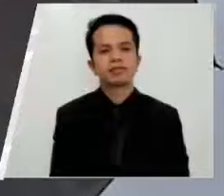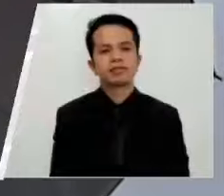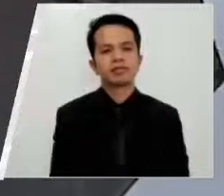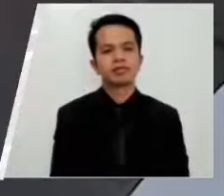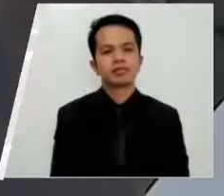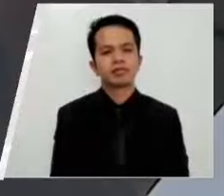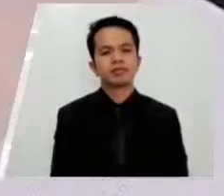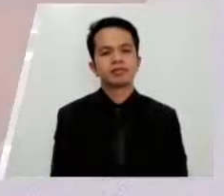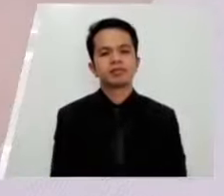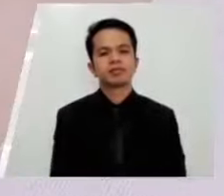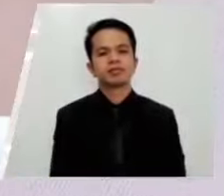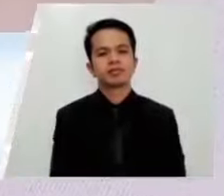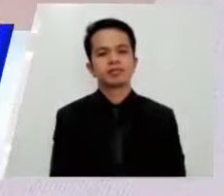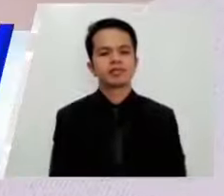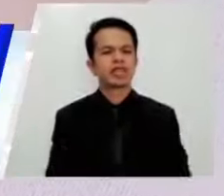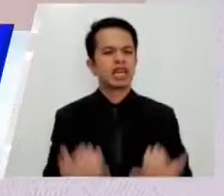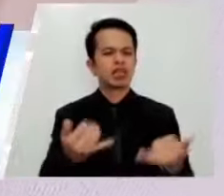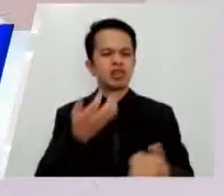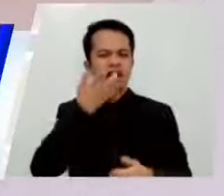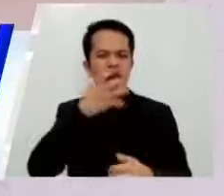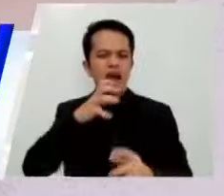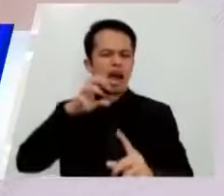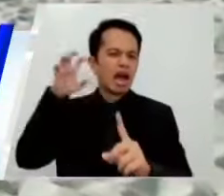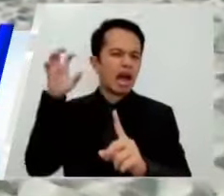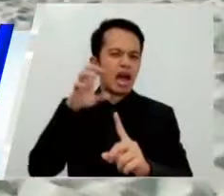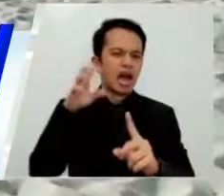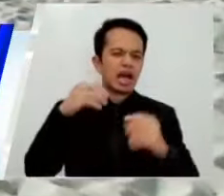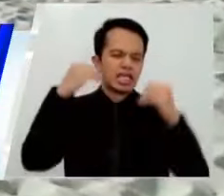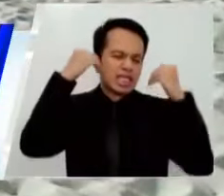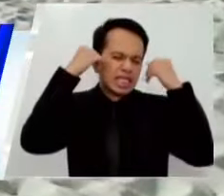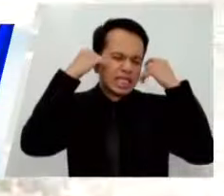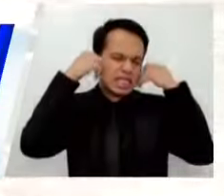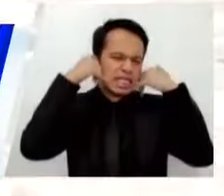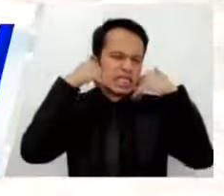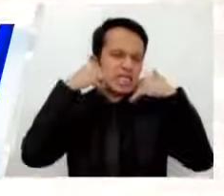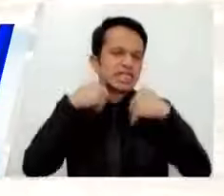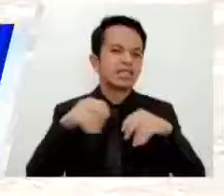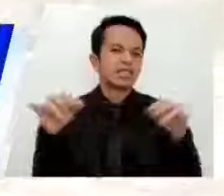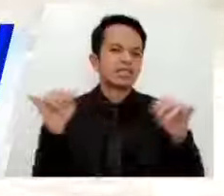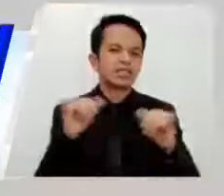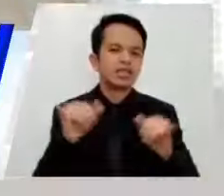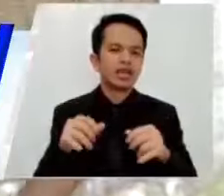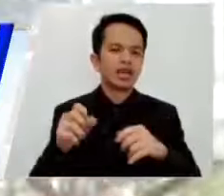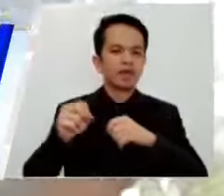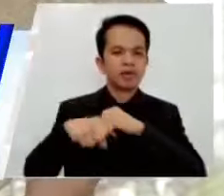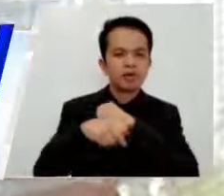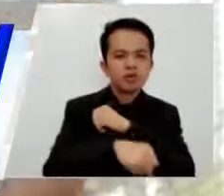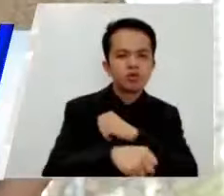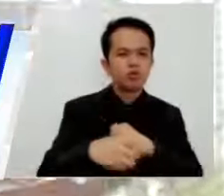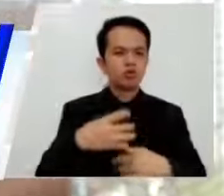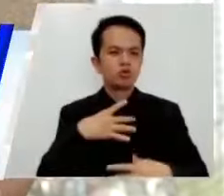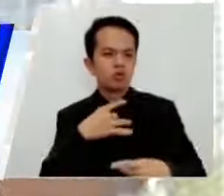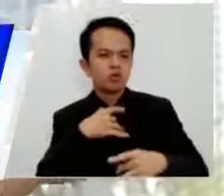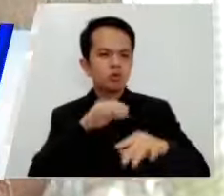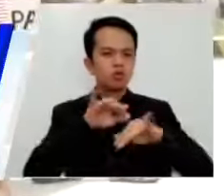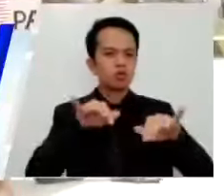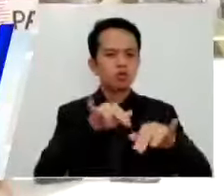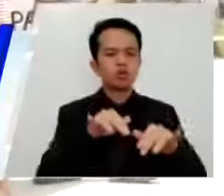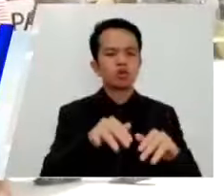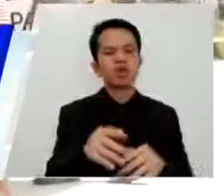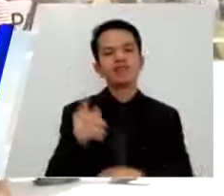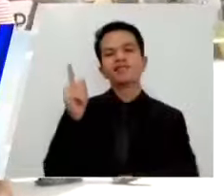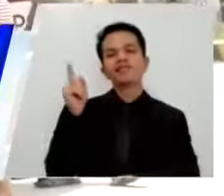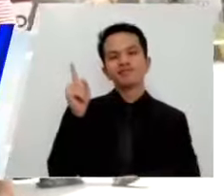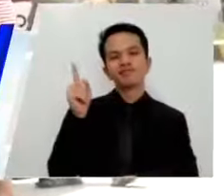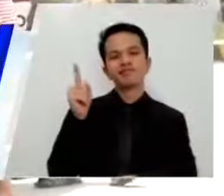Tirik na araw, tagaktak na pawis, at wish na makapag-beach, patunay lang yan na summer na